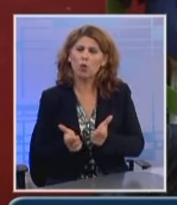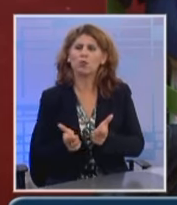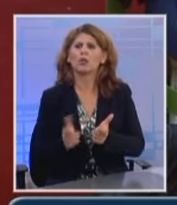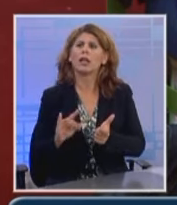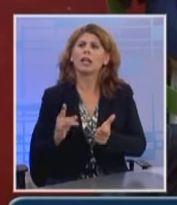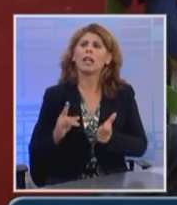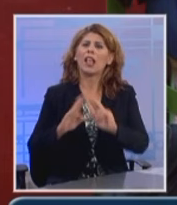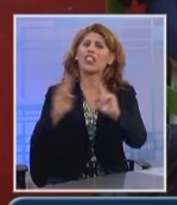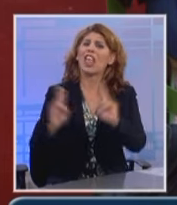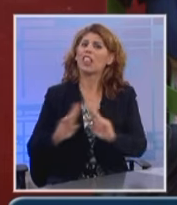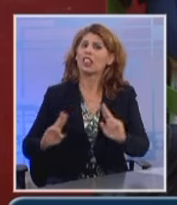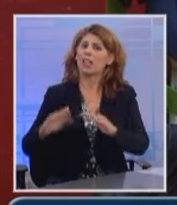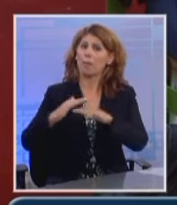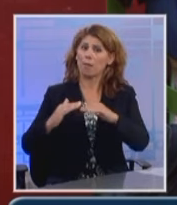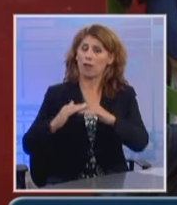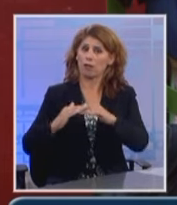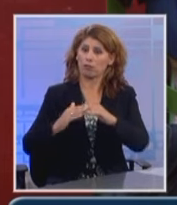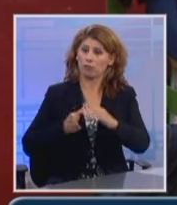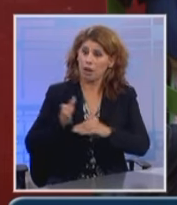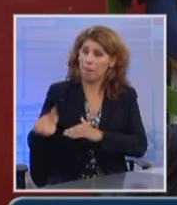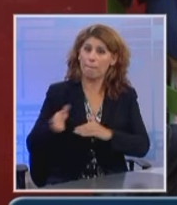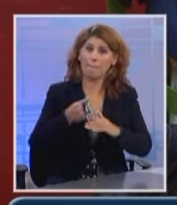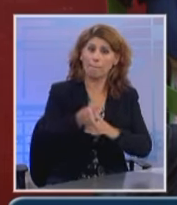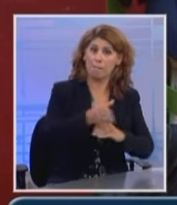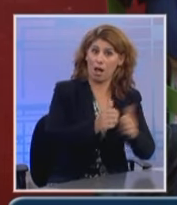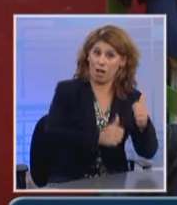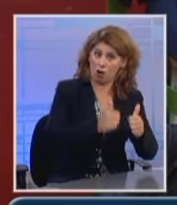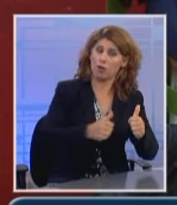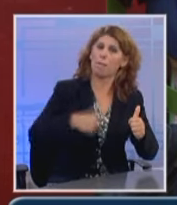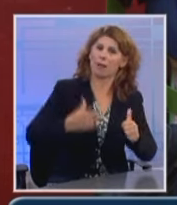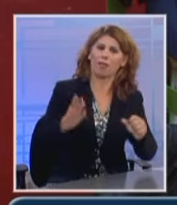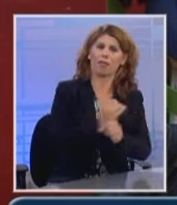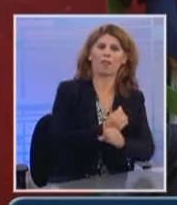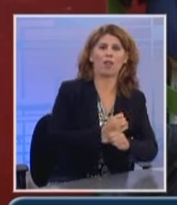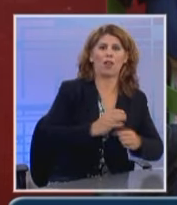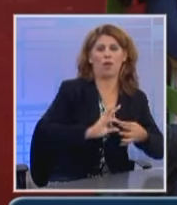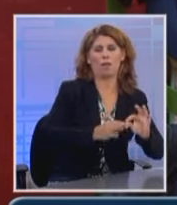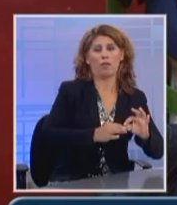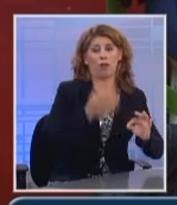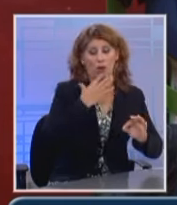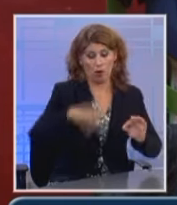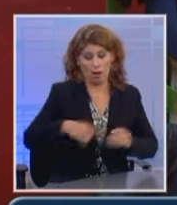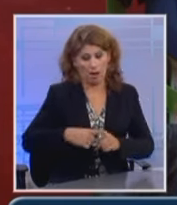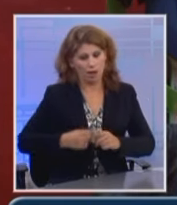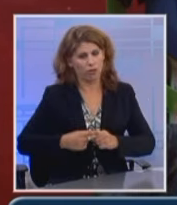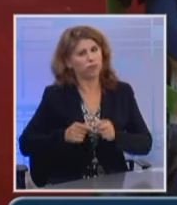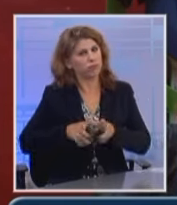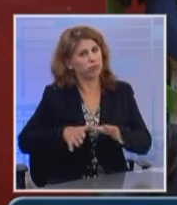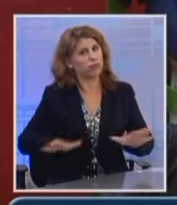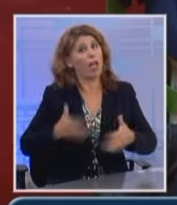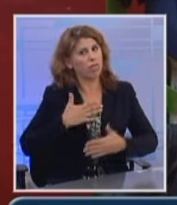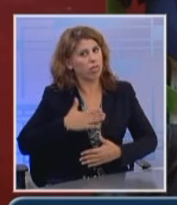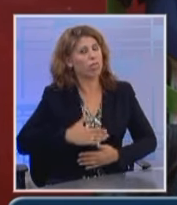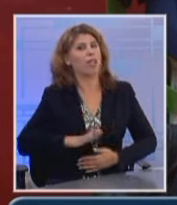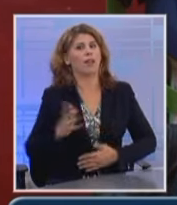διεθνές επίπεδου. Αυτό λοιπόν που θα ήθελα εγώ, γιατί είμαστε μια χώρα που προωθεί τον αθλητισμό και τον ενδιαφέρει να